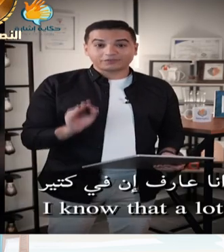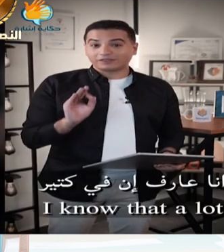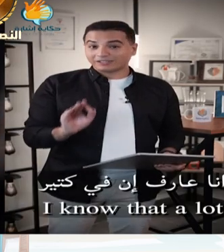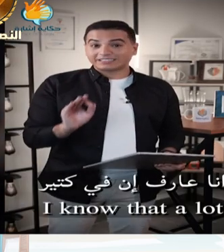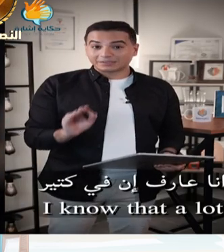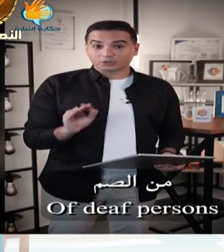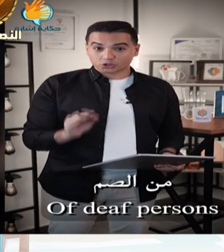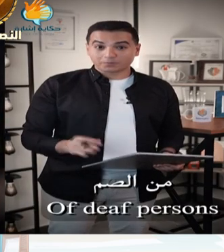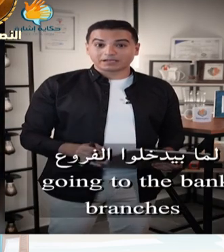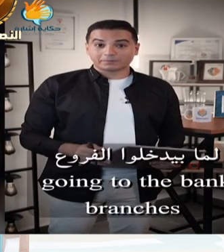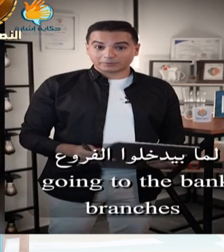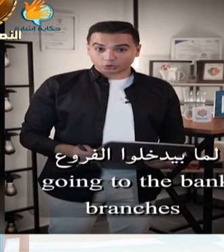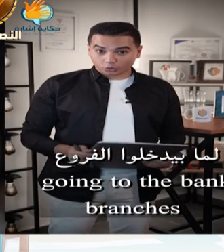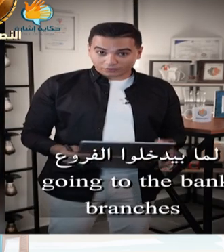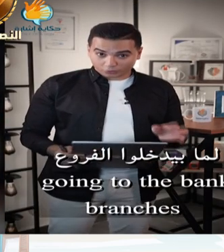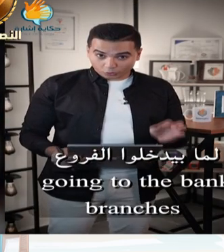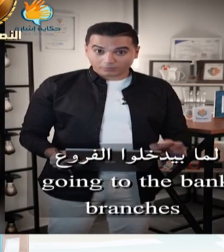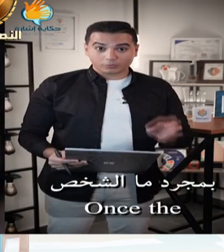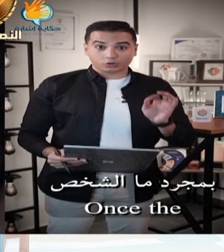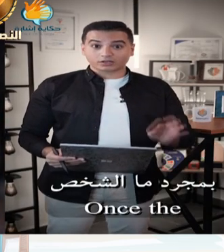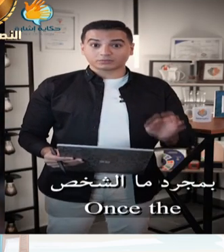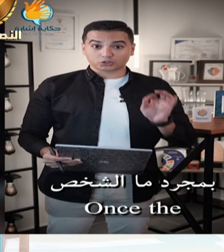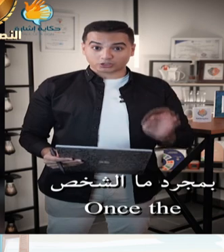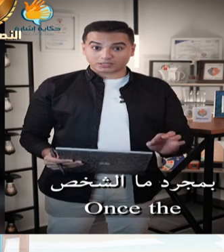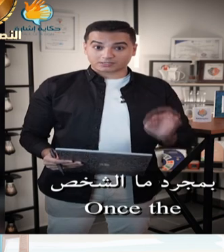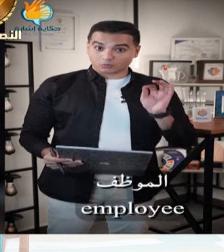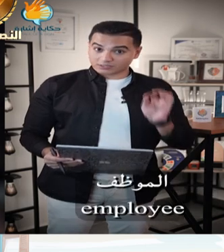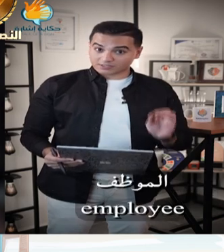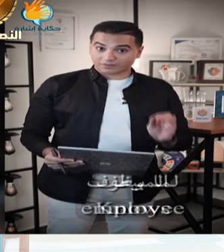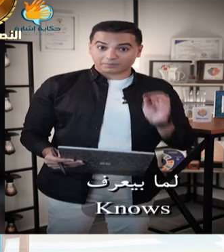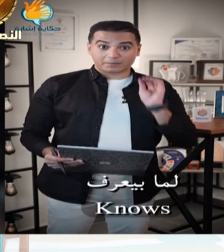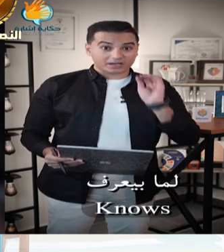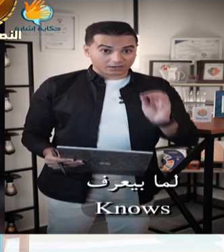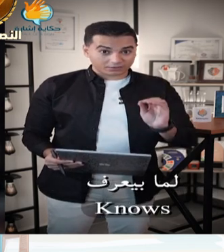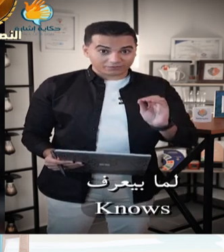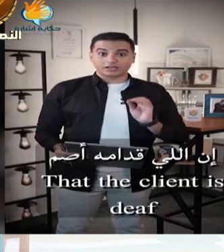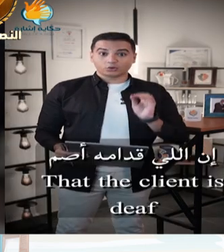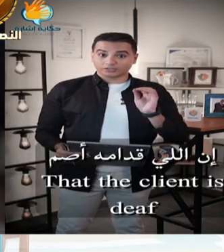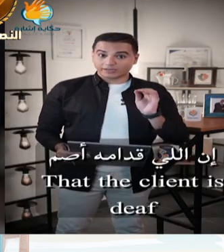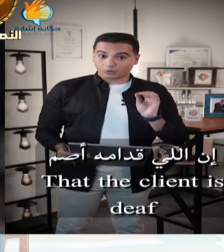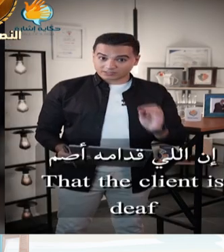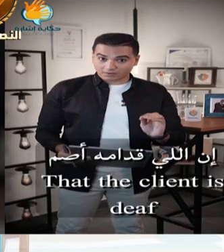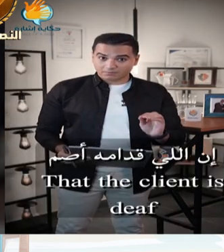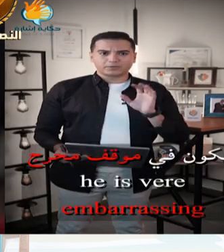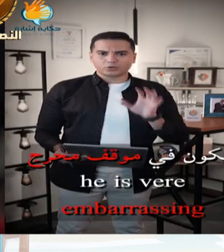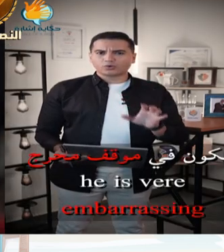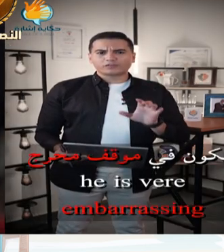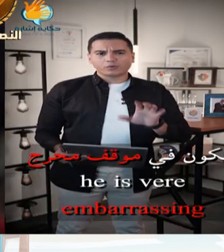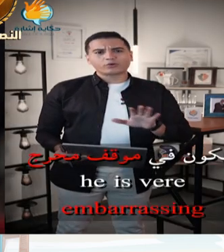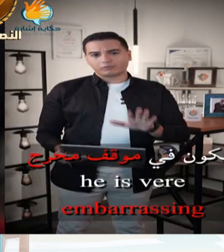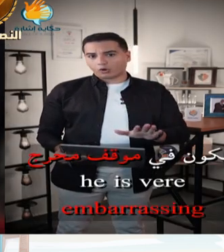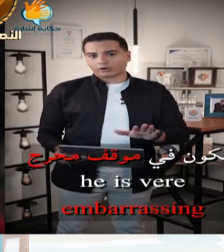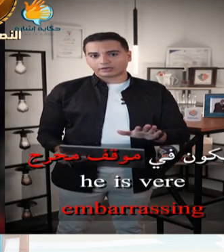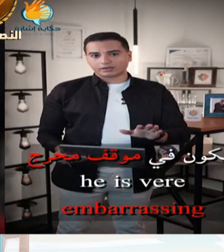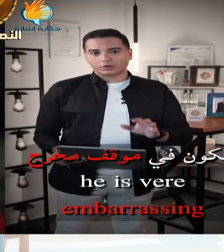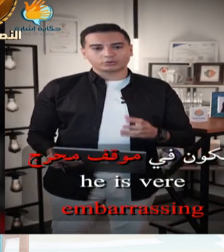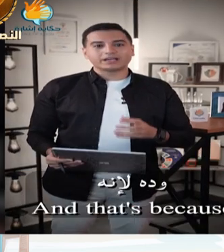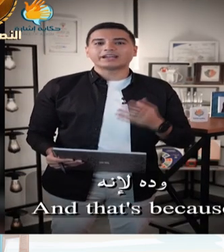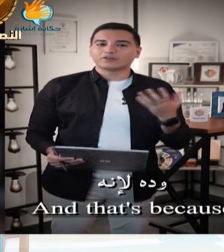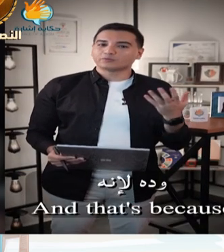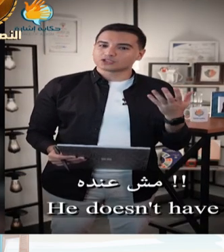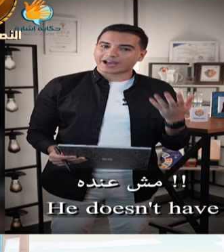تقول هي بتشتغل ايه عارفه تقول ده بالاشاره كل واحد فينا لو قدر يعبر عنه جومانا صبحت على المصريين بلغه الاشاره صباح